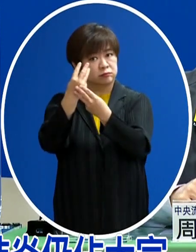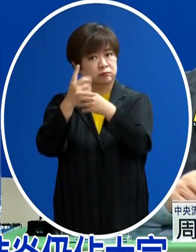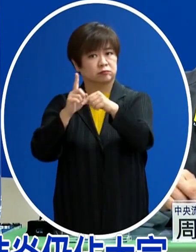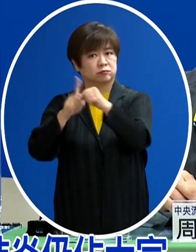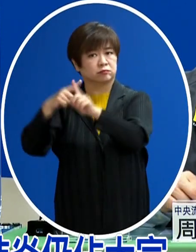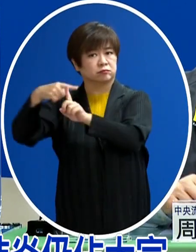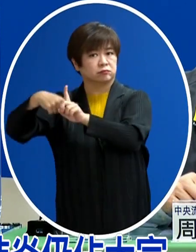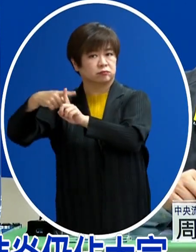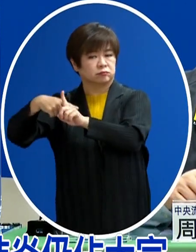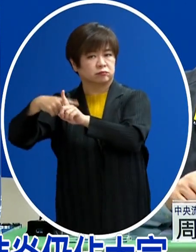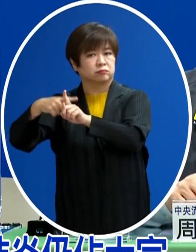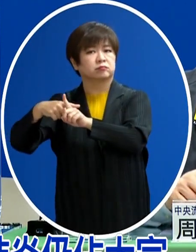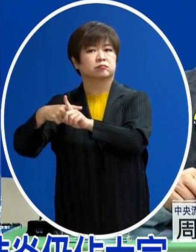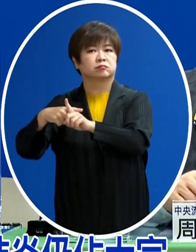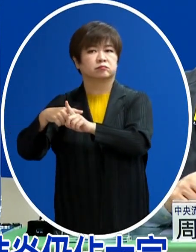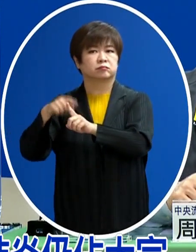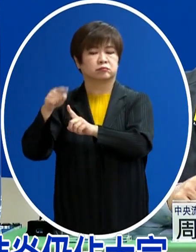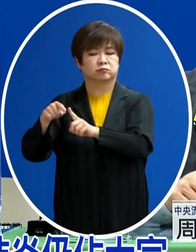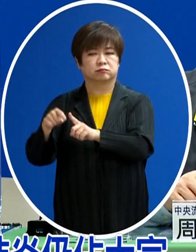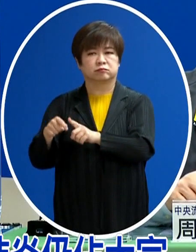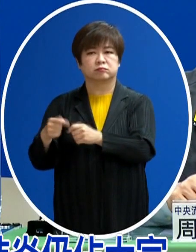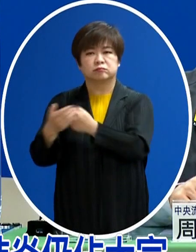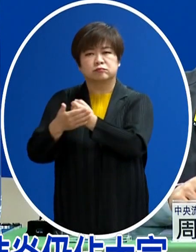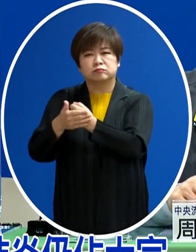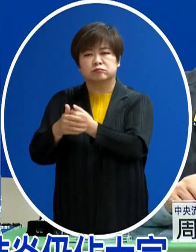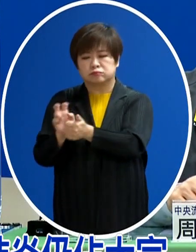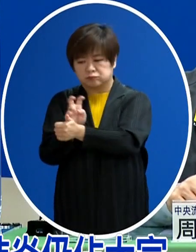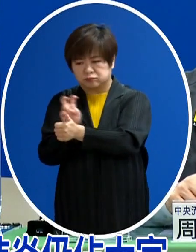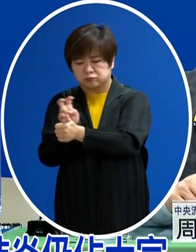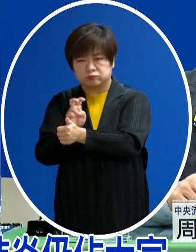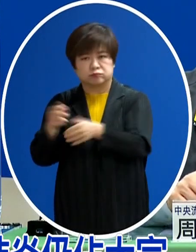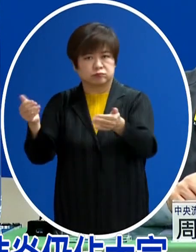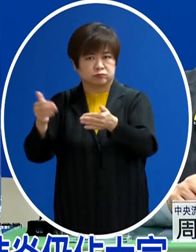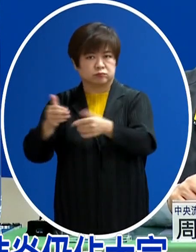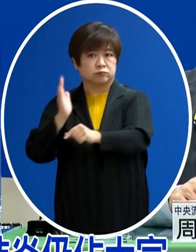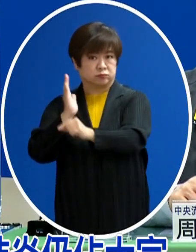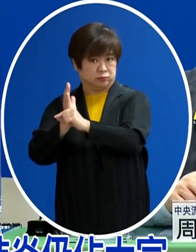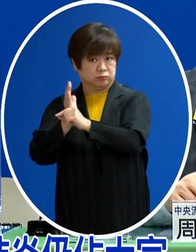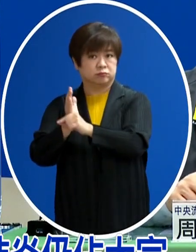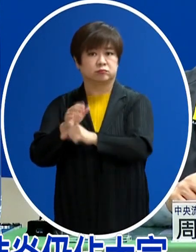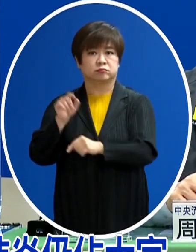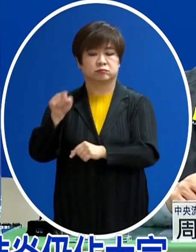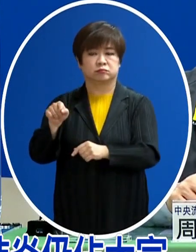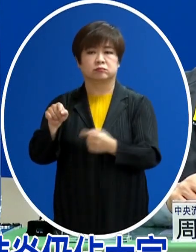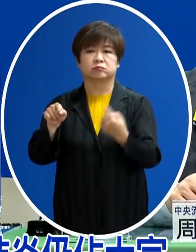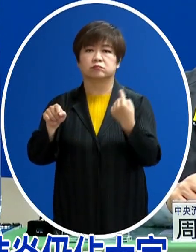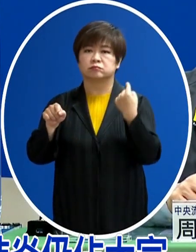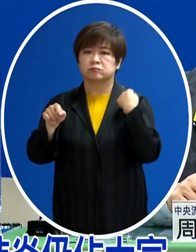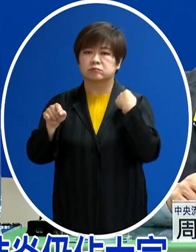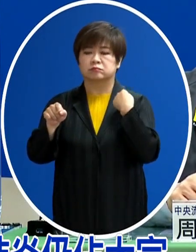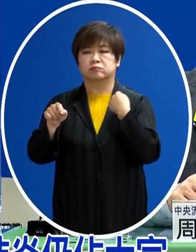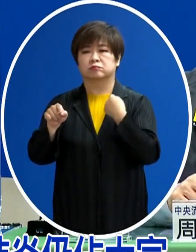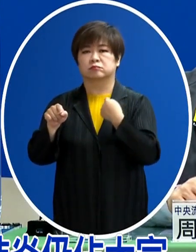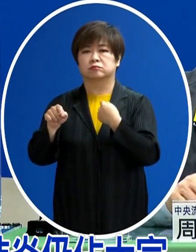症的个案，那仍然在加护病房当中的这位个案，他在昨天已经